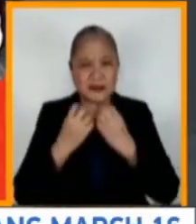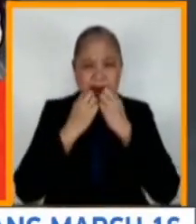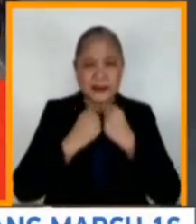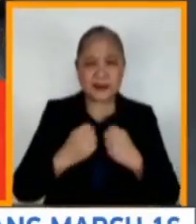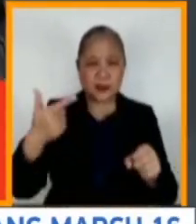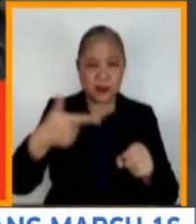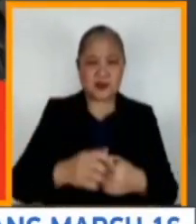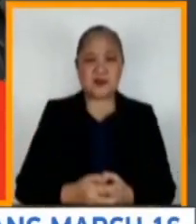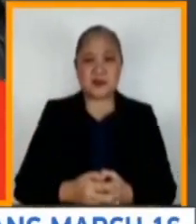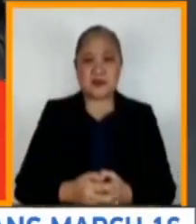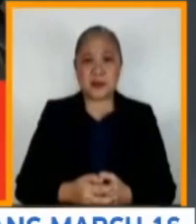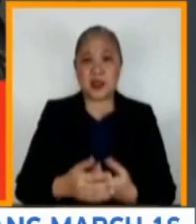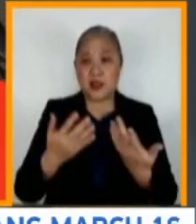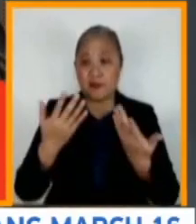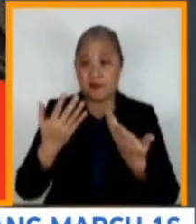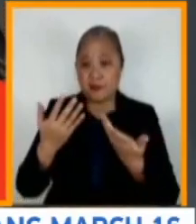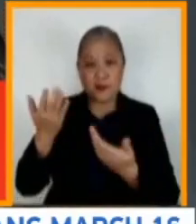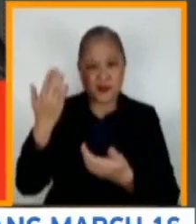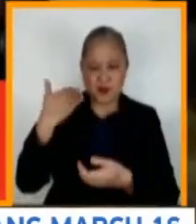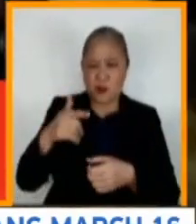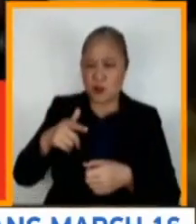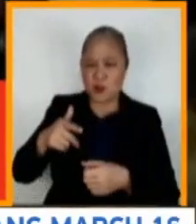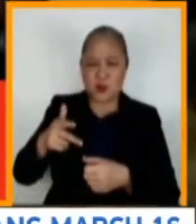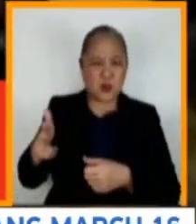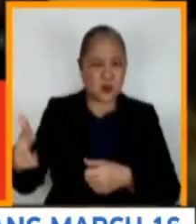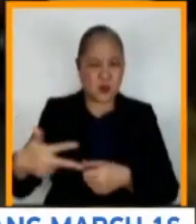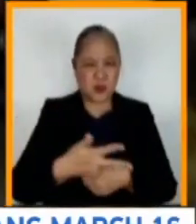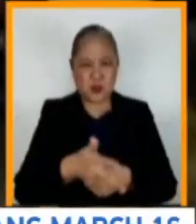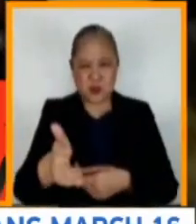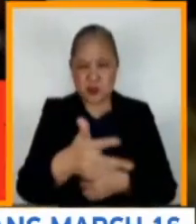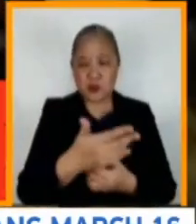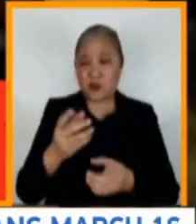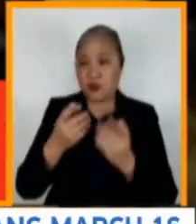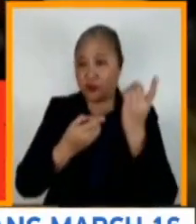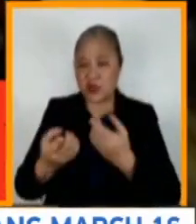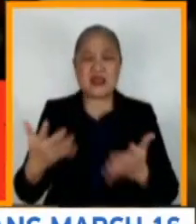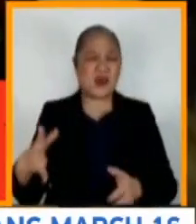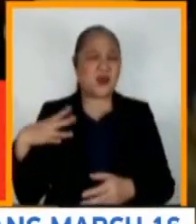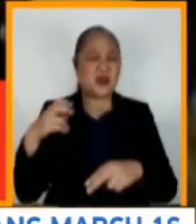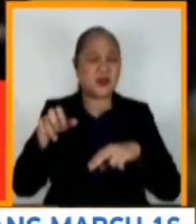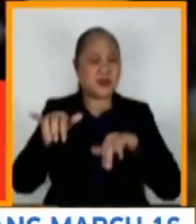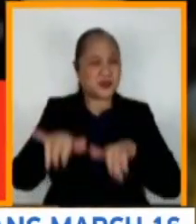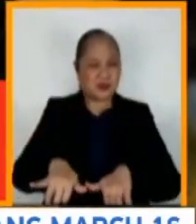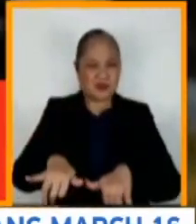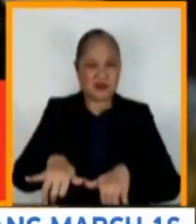pasahero, ngayon naghihintay na lang siya ng booking. Panggabi na ako bumibiyahe ngayon kasi